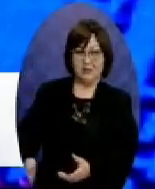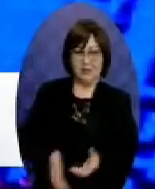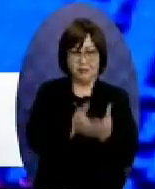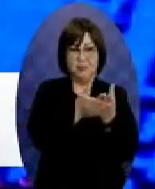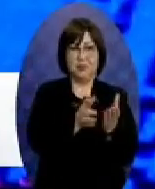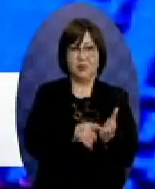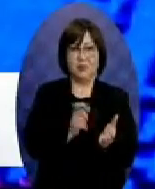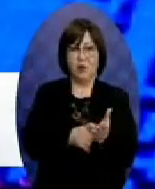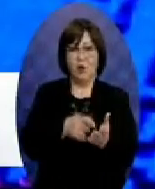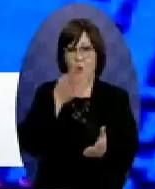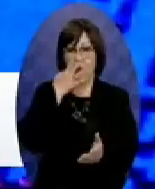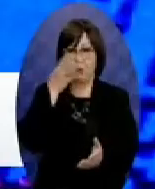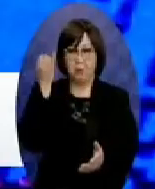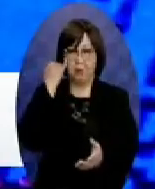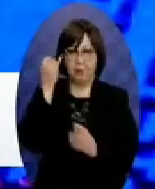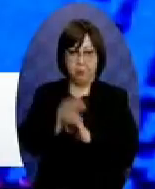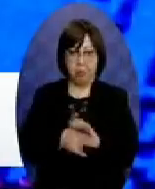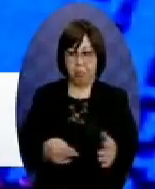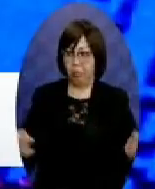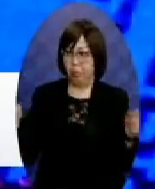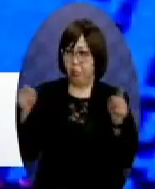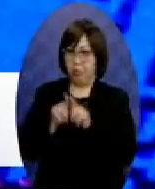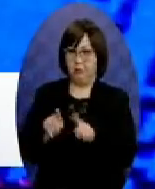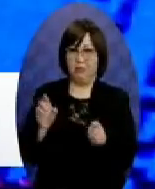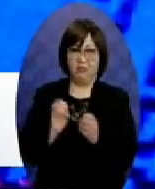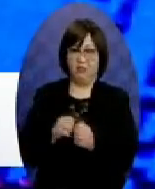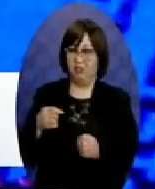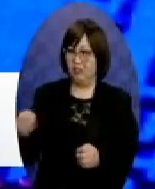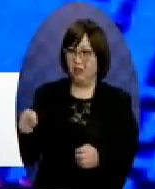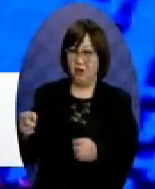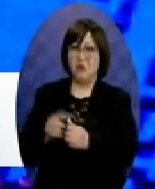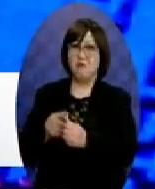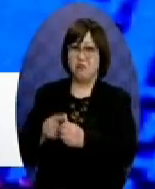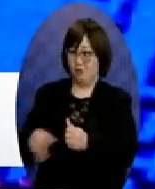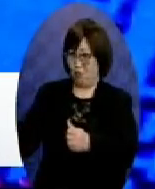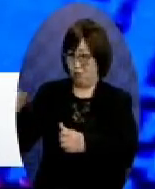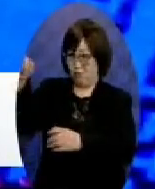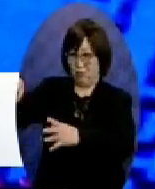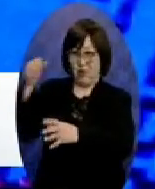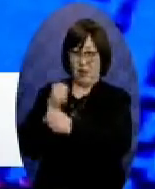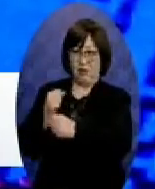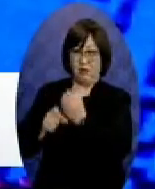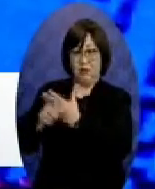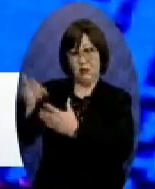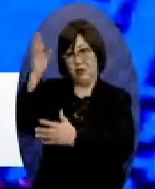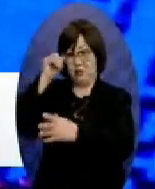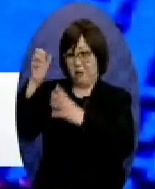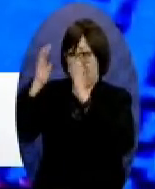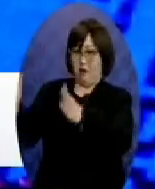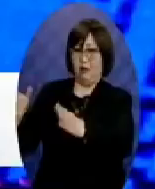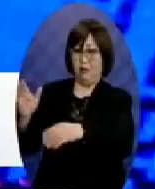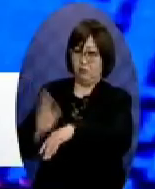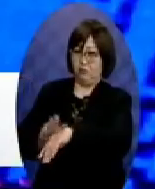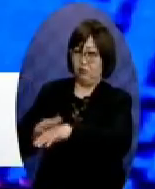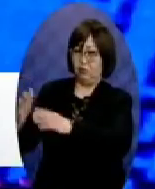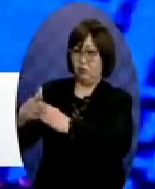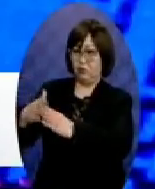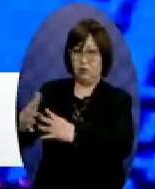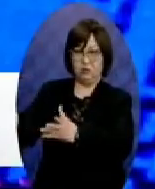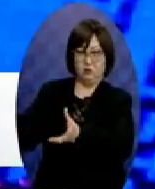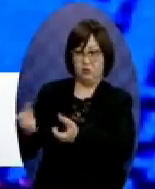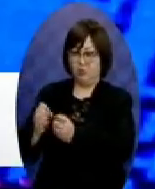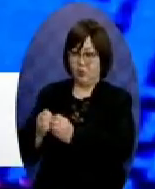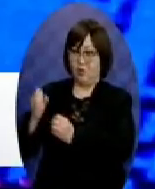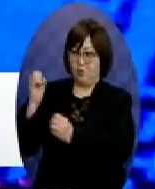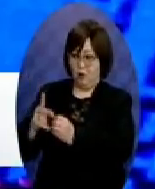бүтээгдэхүүнийг үйлдвэрлэж байгаа улс орнд ажиллаж байгаа бас холбогдох төлөөллүүднаас анхааралтай авч ажиллах юм бол бас тодорхой үр дүнд хүрэх болов